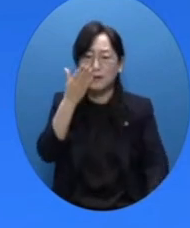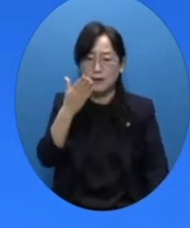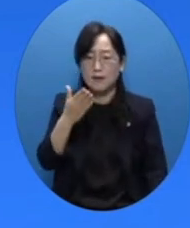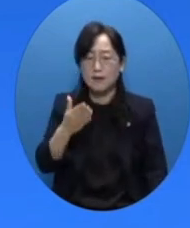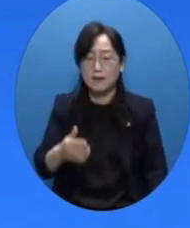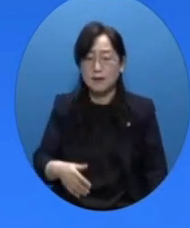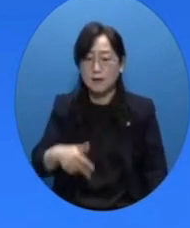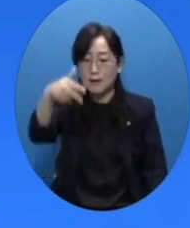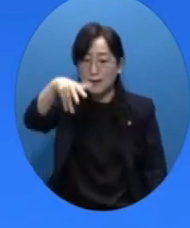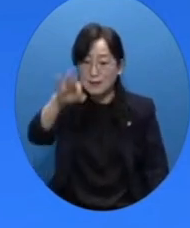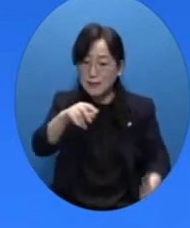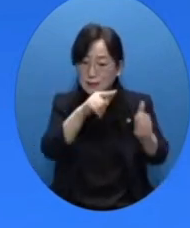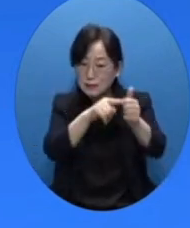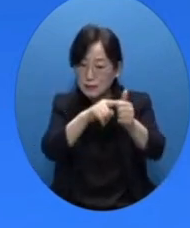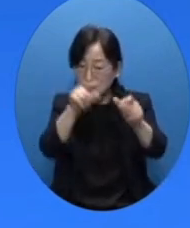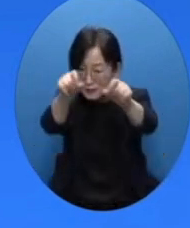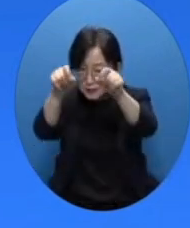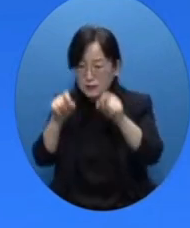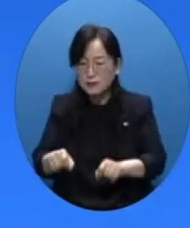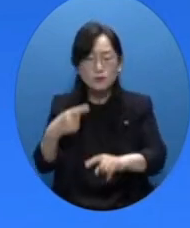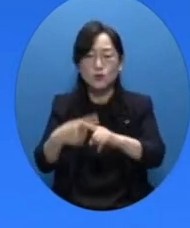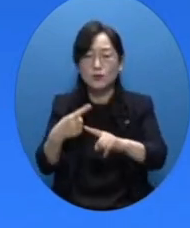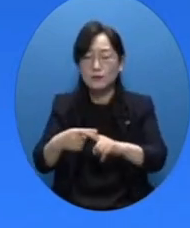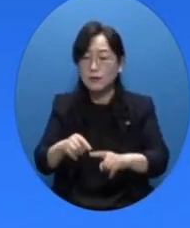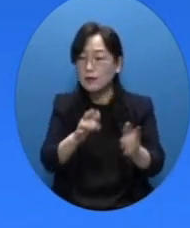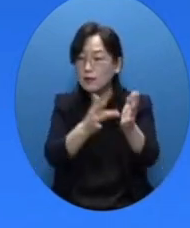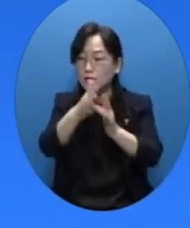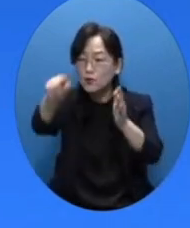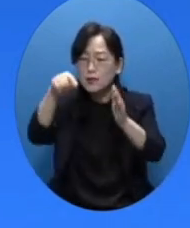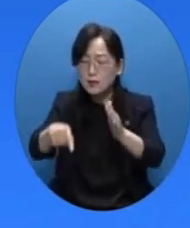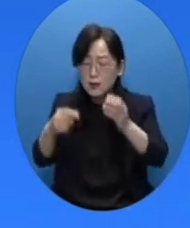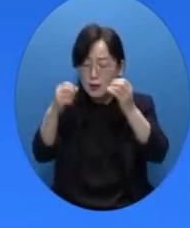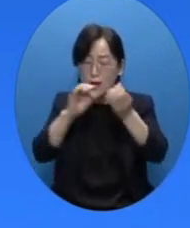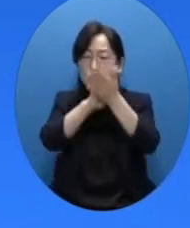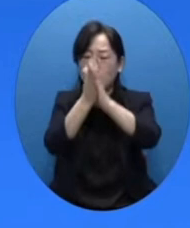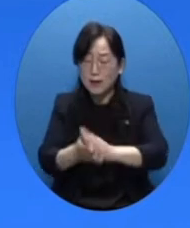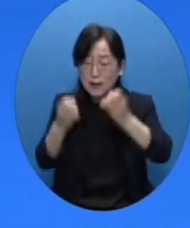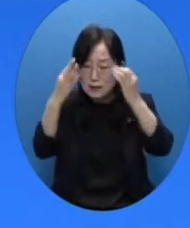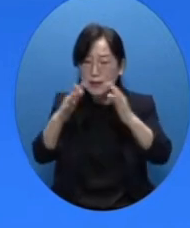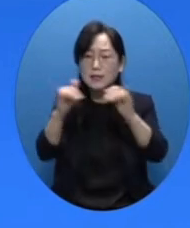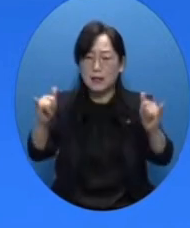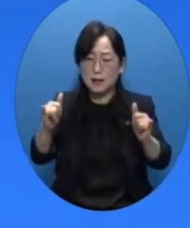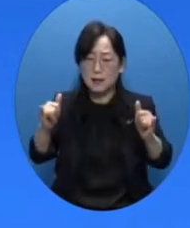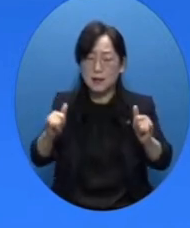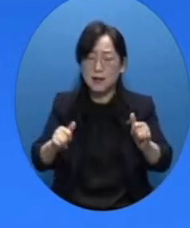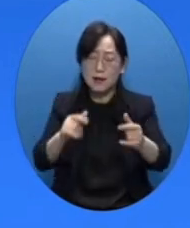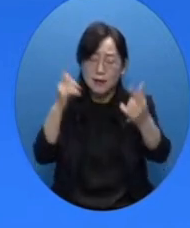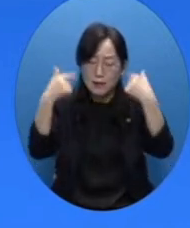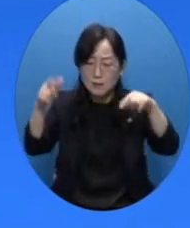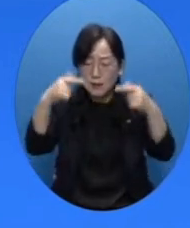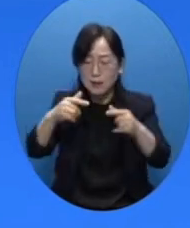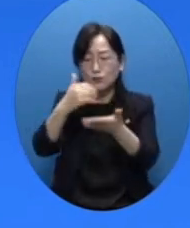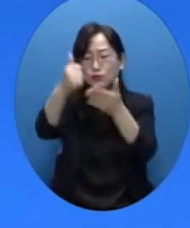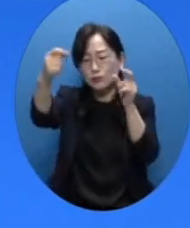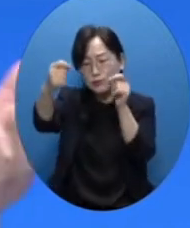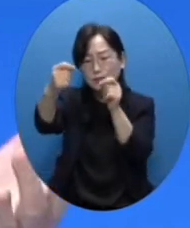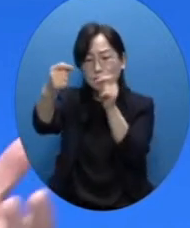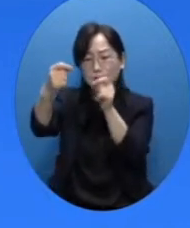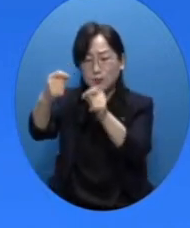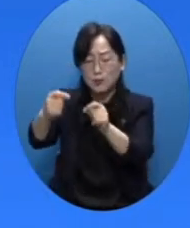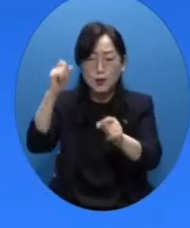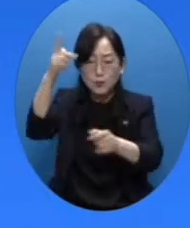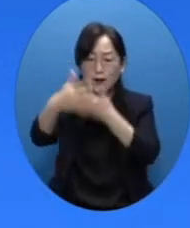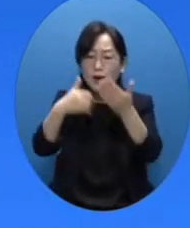2장 총장님 같이 이슈가 에서 태어나 받고 사람이 되어서 날마다 날마다 줄게 더 가까이 터가 애나가 위대한 한라